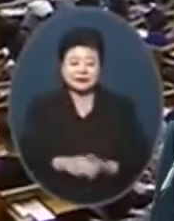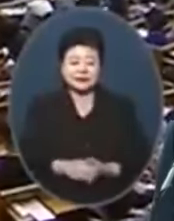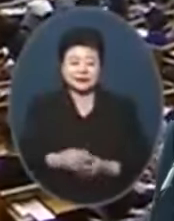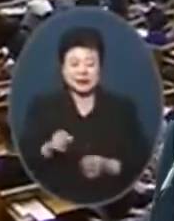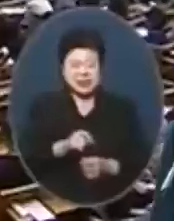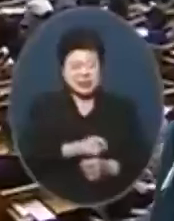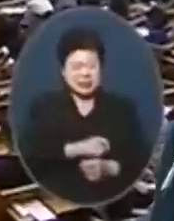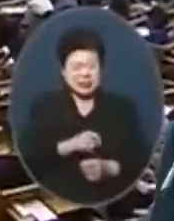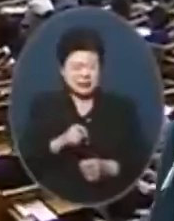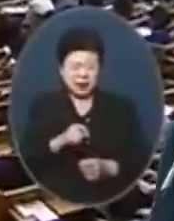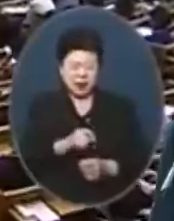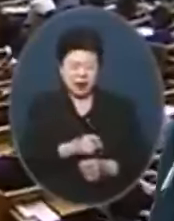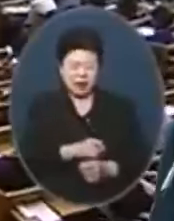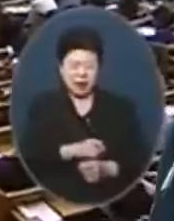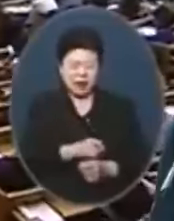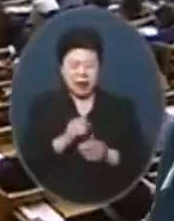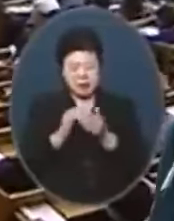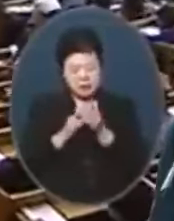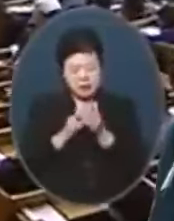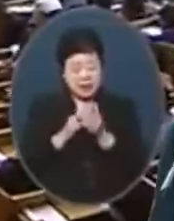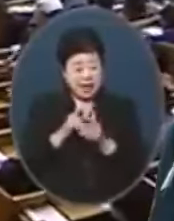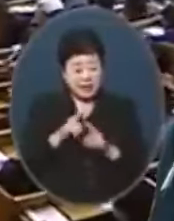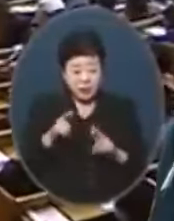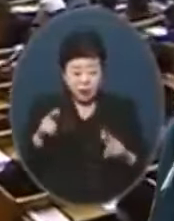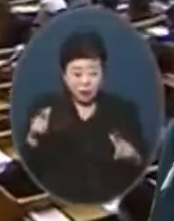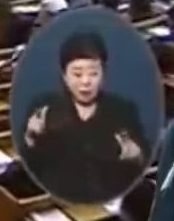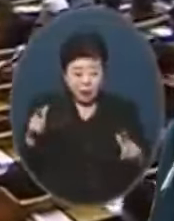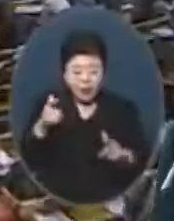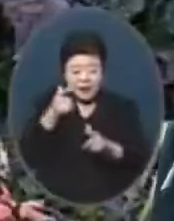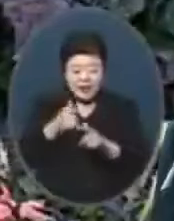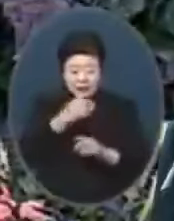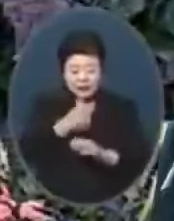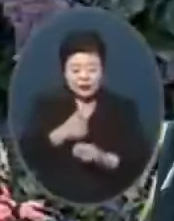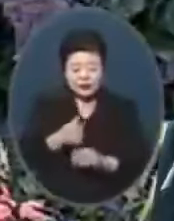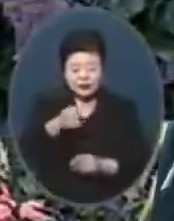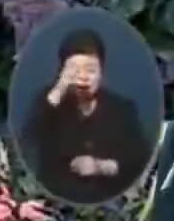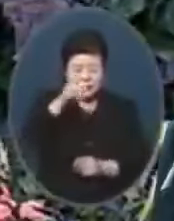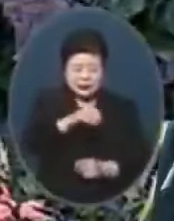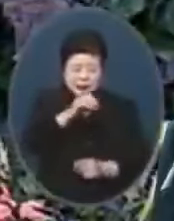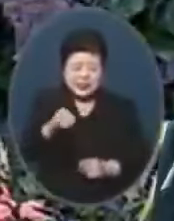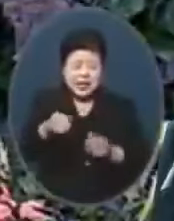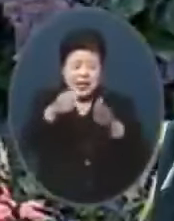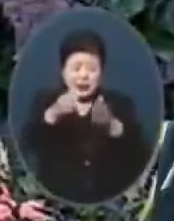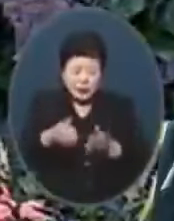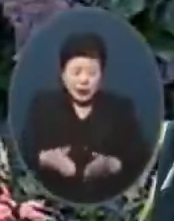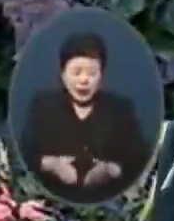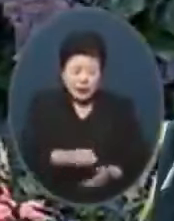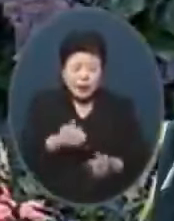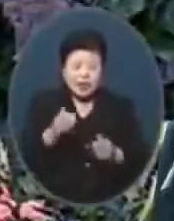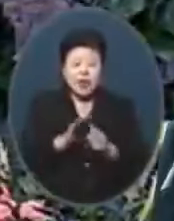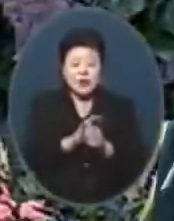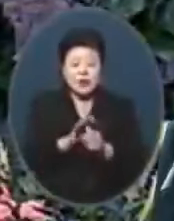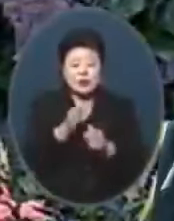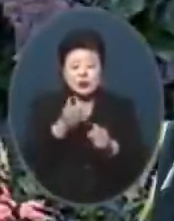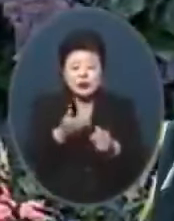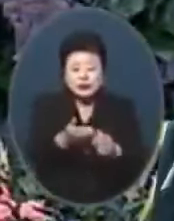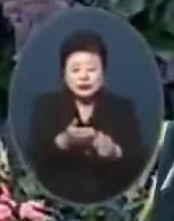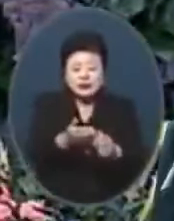특별한 비밀이 있는 것이 아닙니다. 예수 그리스도의 십자가를 통하여 우리에게 위로를